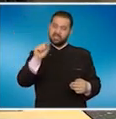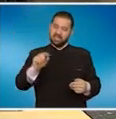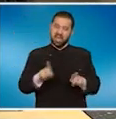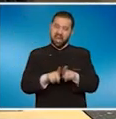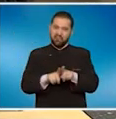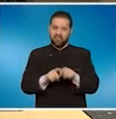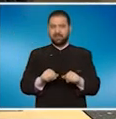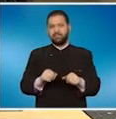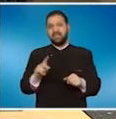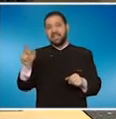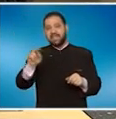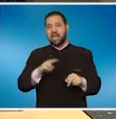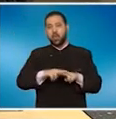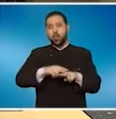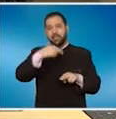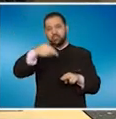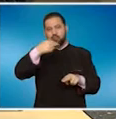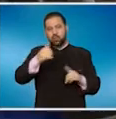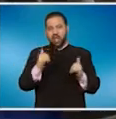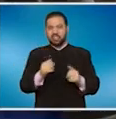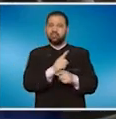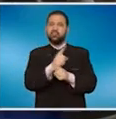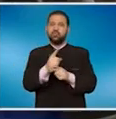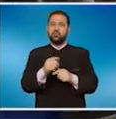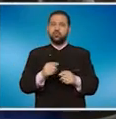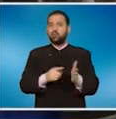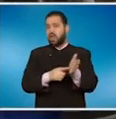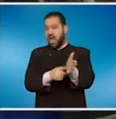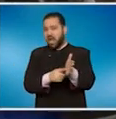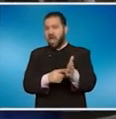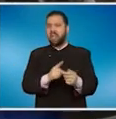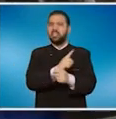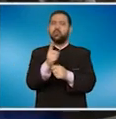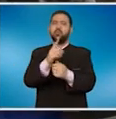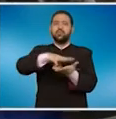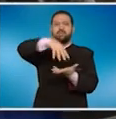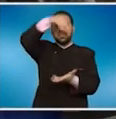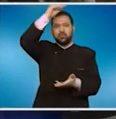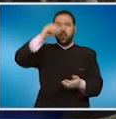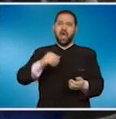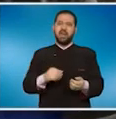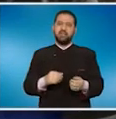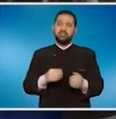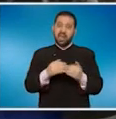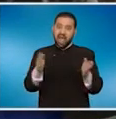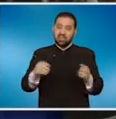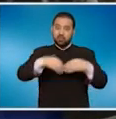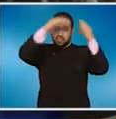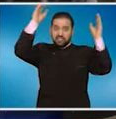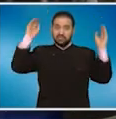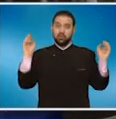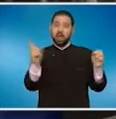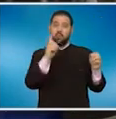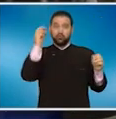pe Sfântul Apostol Pavel. Însă, așa cum bine a spus, aceste lucruri se referă la realități spirituale duhovnicești. Și de la început Sfântul Apostol